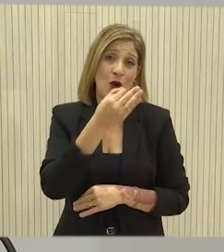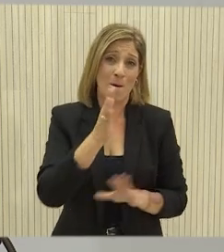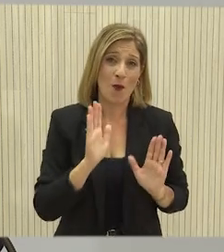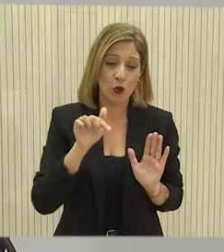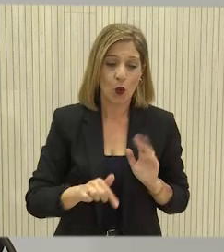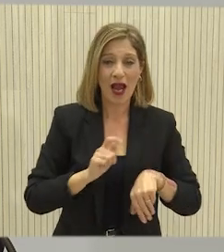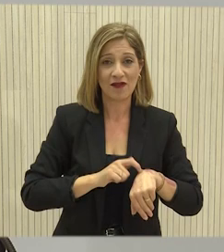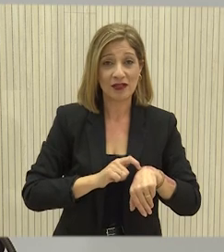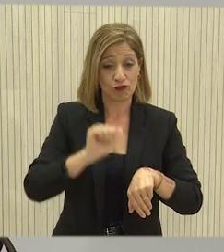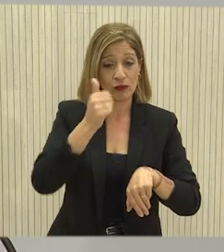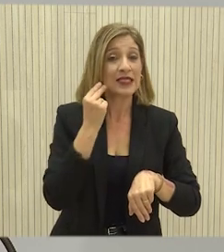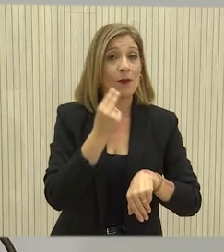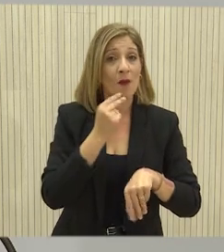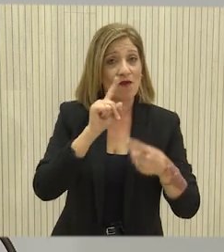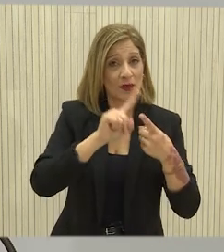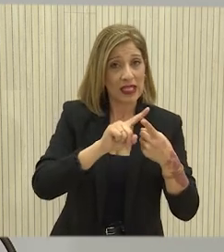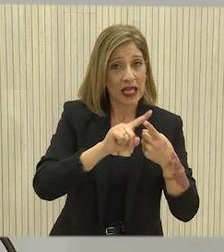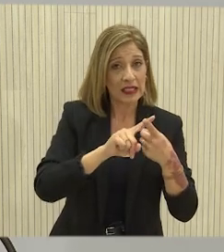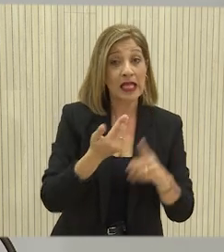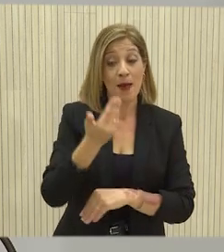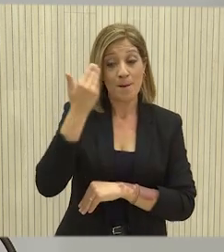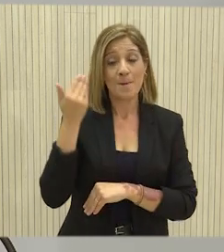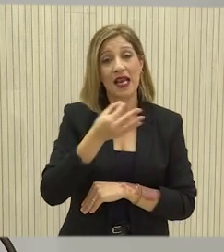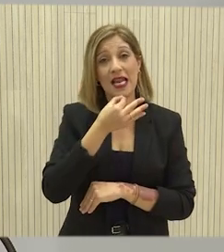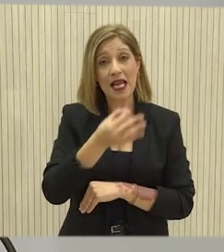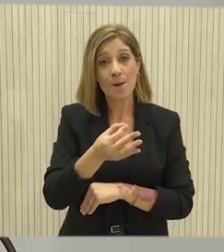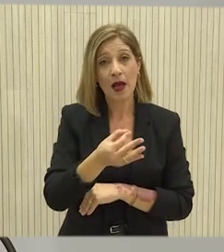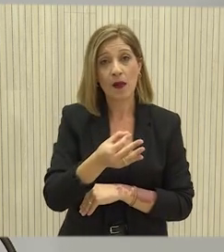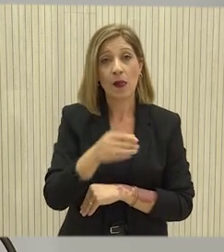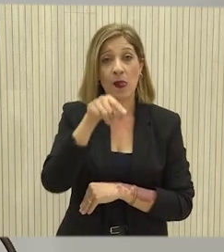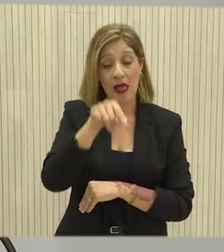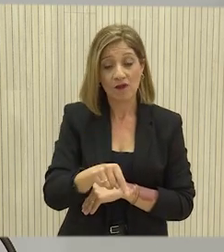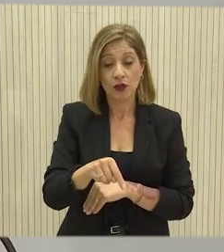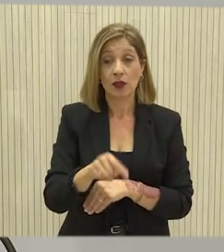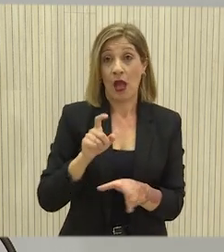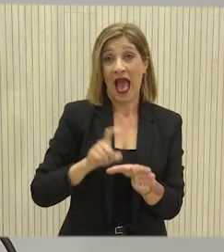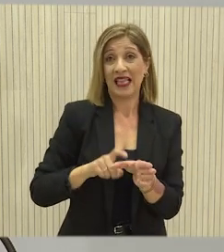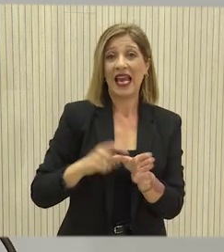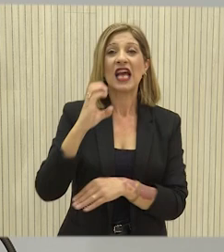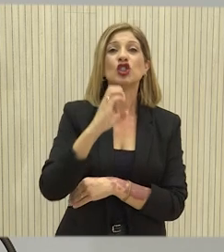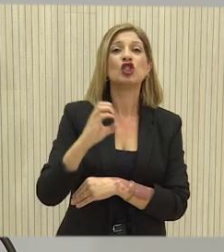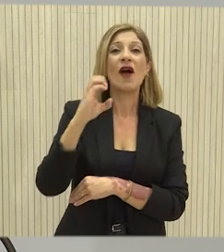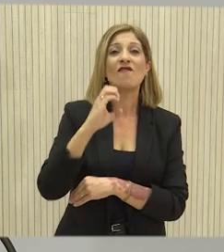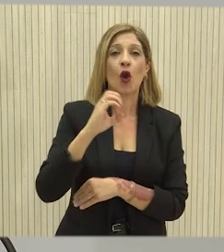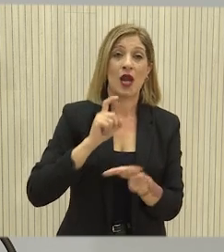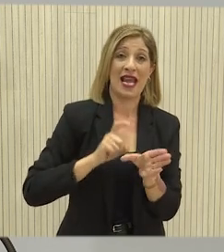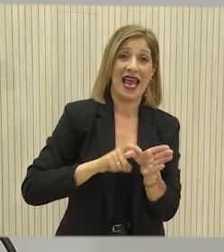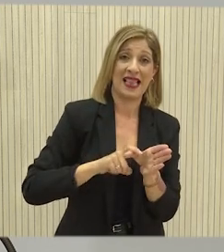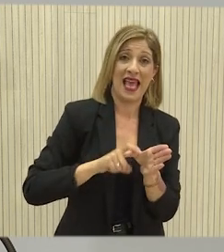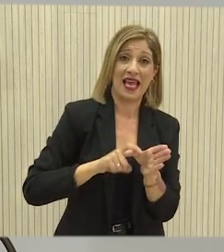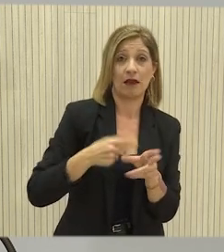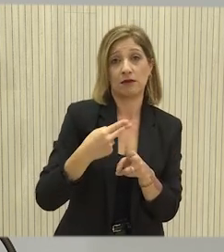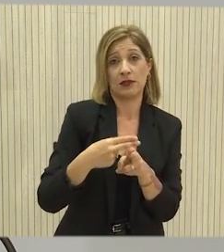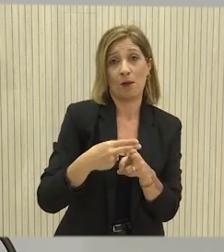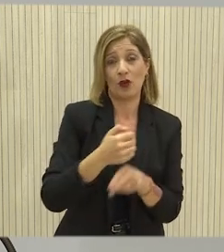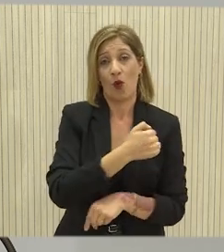Αυτό που θα επαναλάβω, όπως έχω πει και σε προηγούμενη τοποθέτηση, είναι ότι η παρουσία μιας εταιρείας όπως είναι η Chevron στην Κυπριακή ΑΟΣ αποτελεί